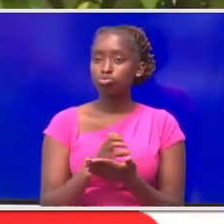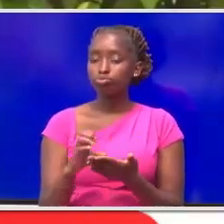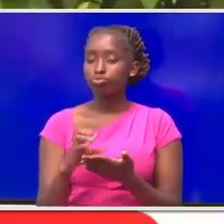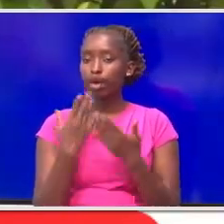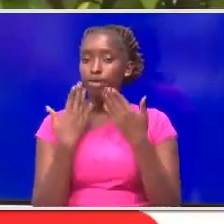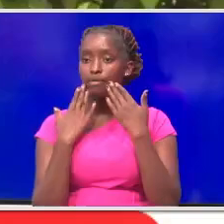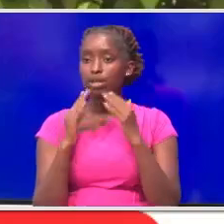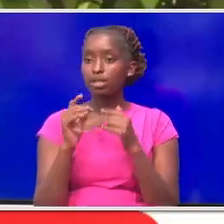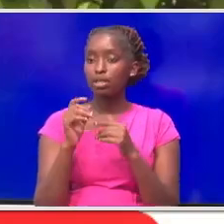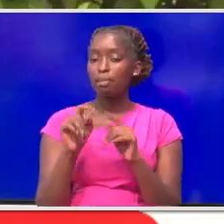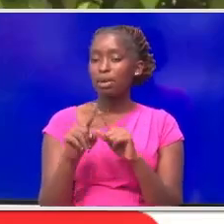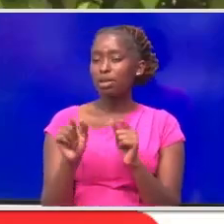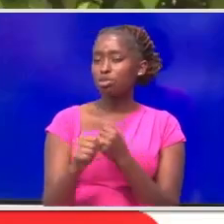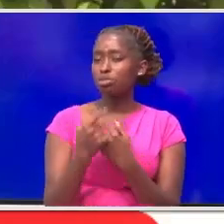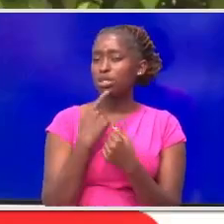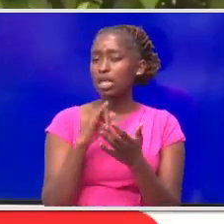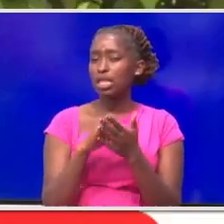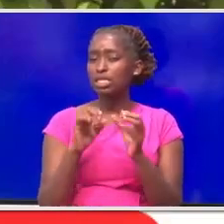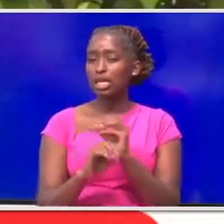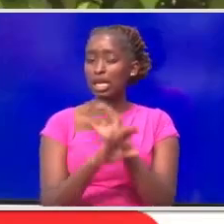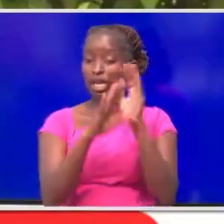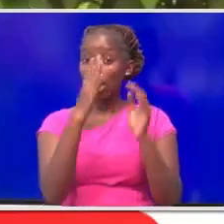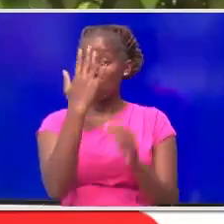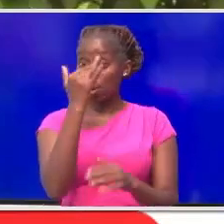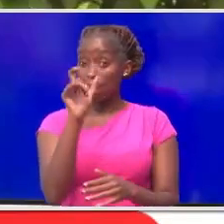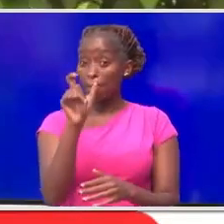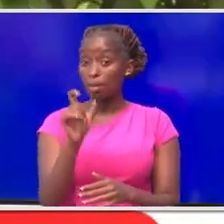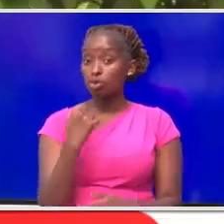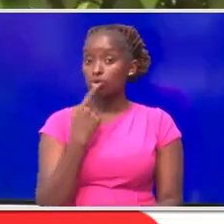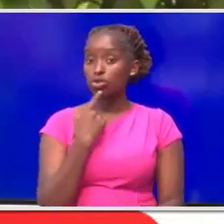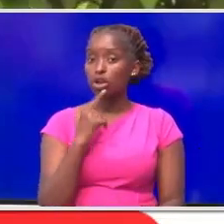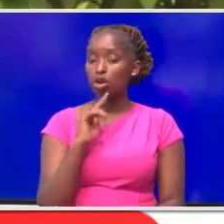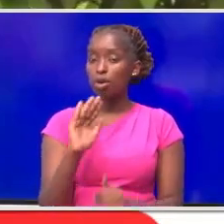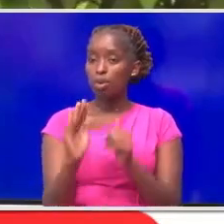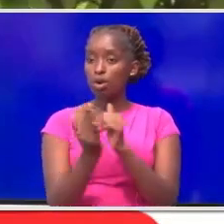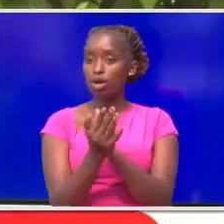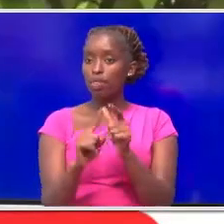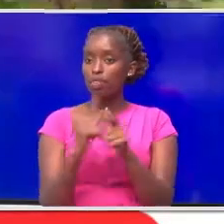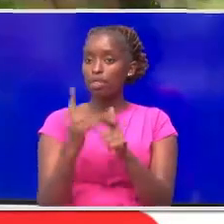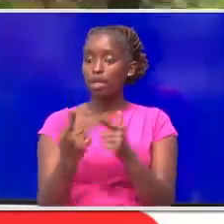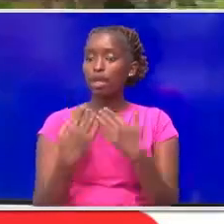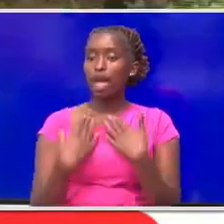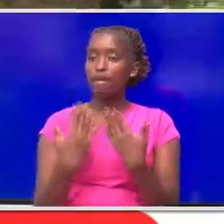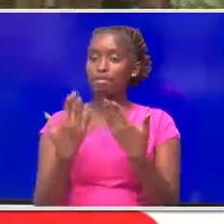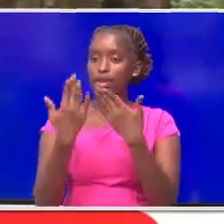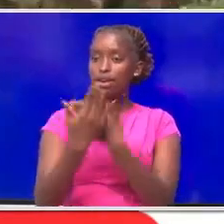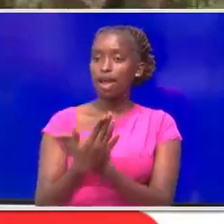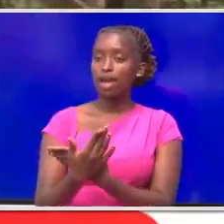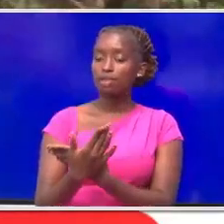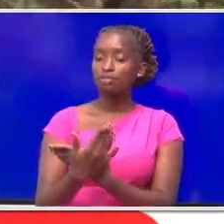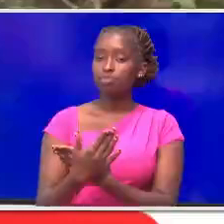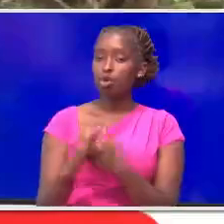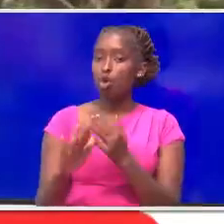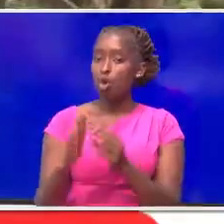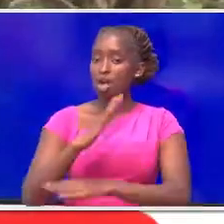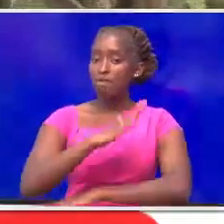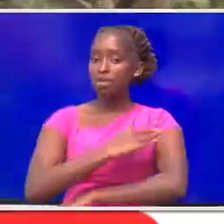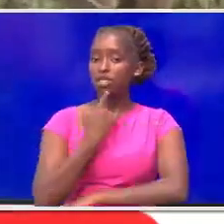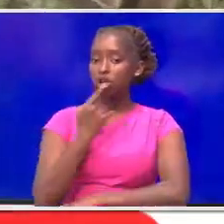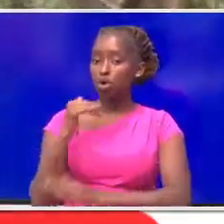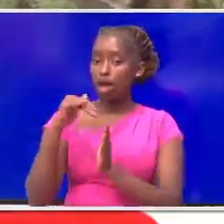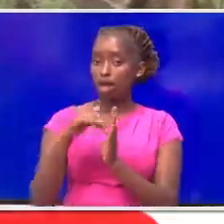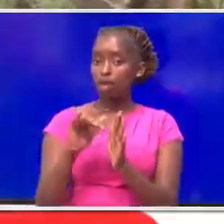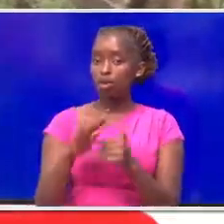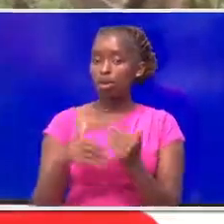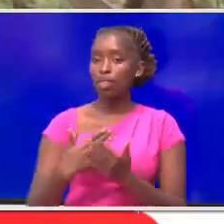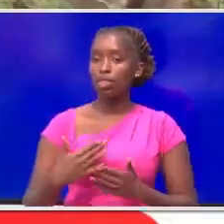anajua. Ikiwa anakuambia jioni tena asubuhi yake anakuambia huu ni mlevi kweli. Otesho Geoffrey aliopoteza wazazi wake kwa